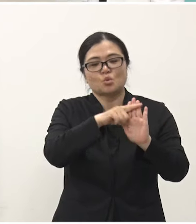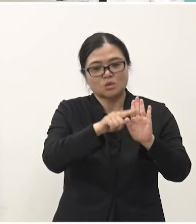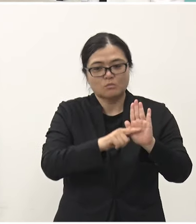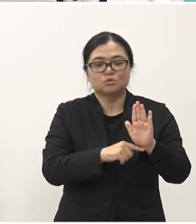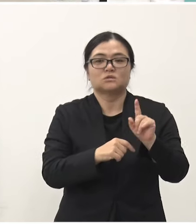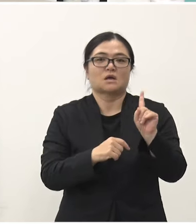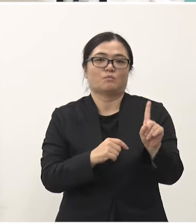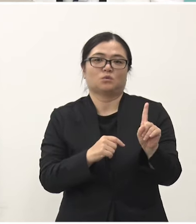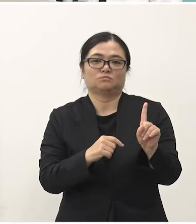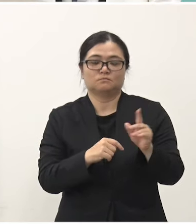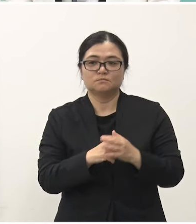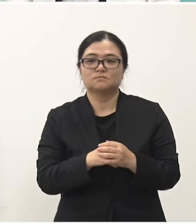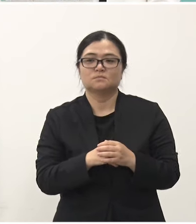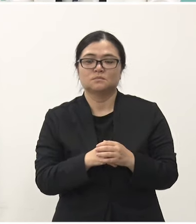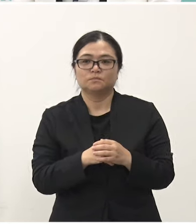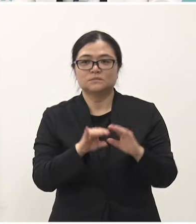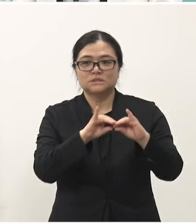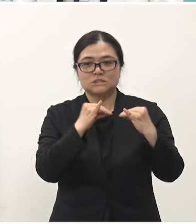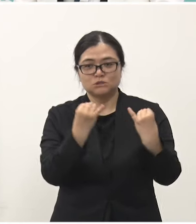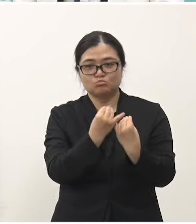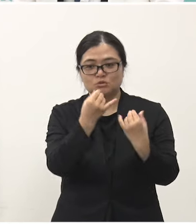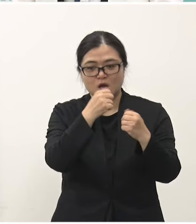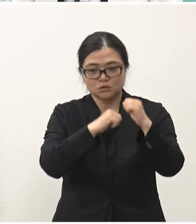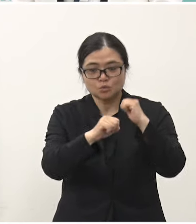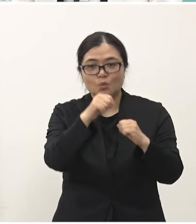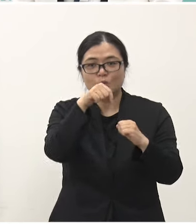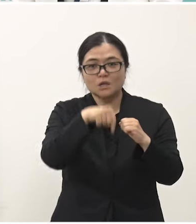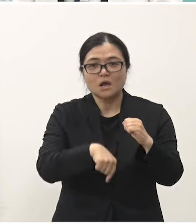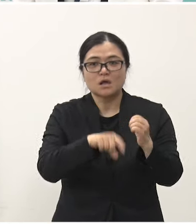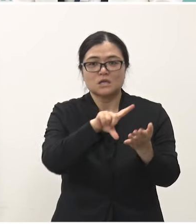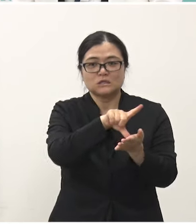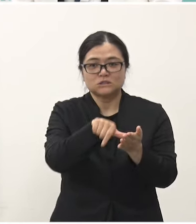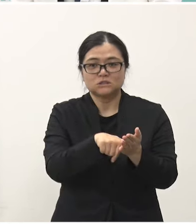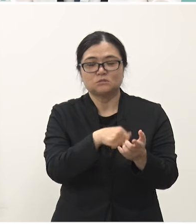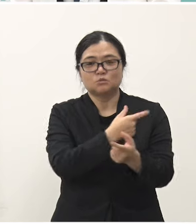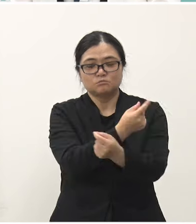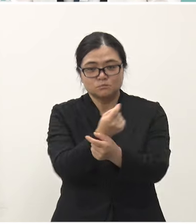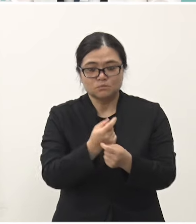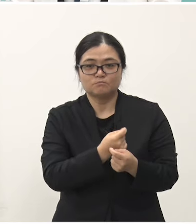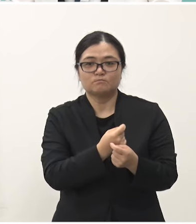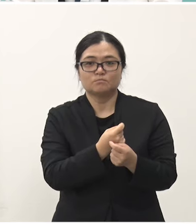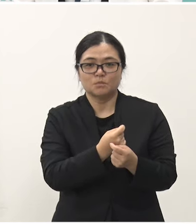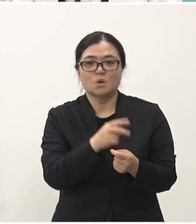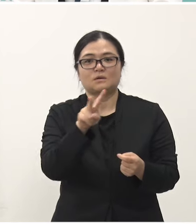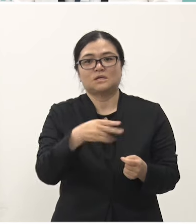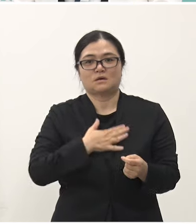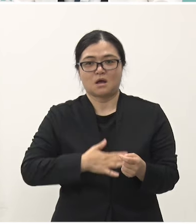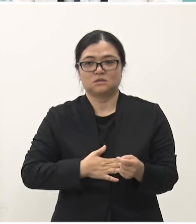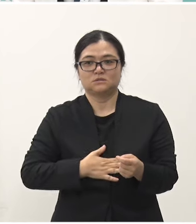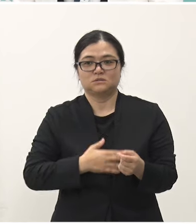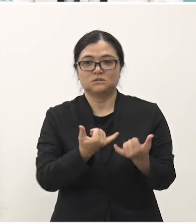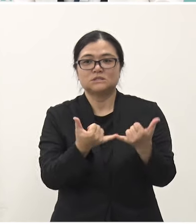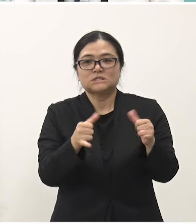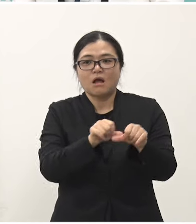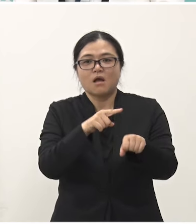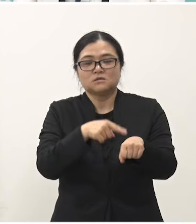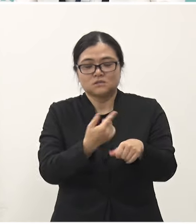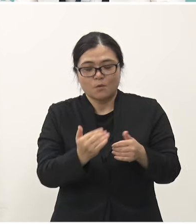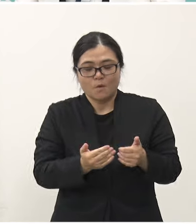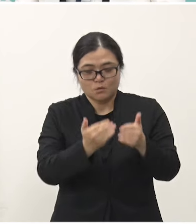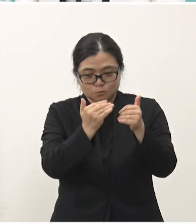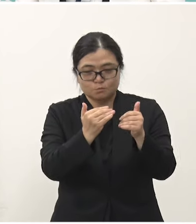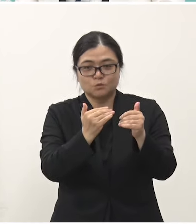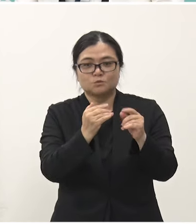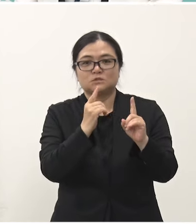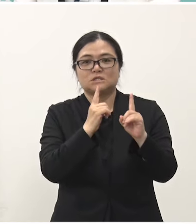プログラムです地域との関わりやチーム活動を通じて児童の総合理解の学びを深め社会